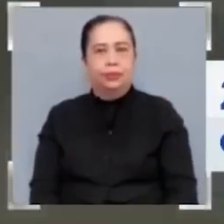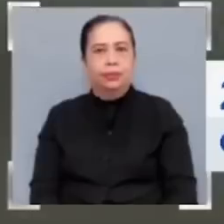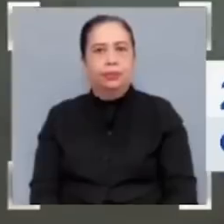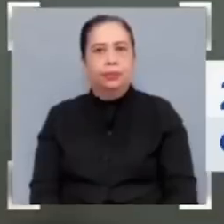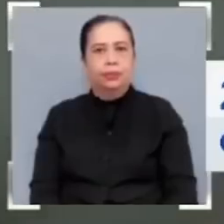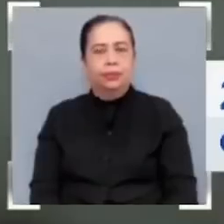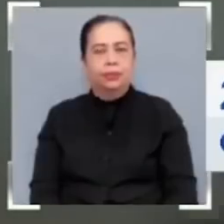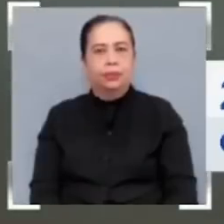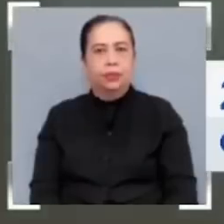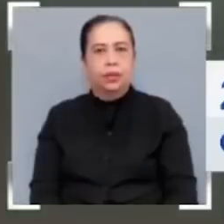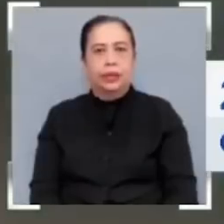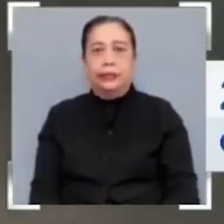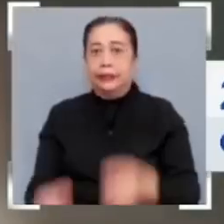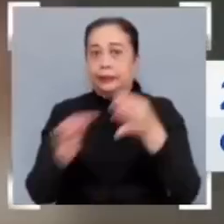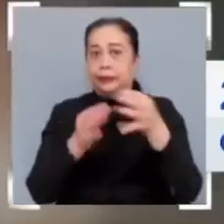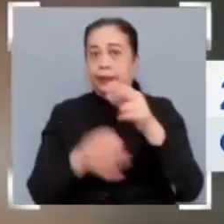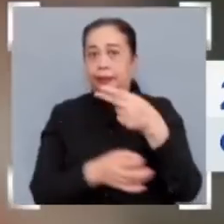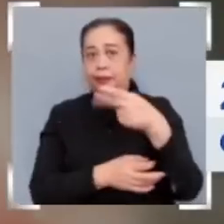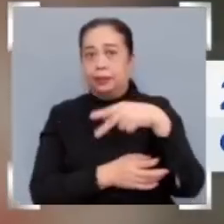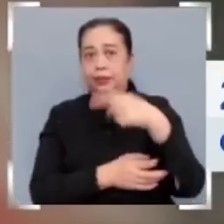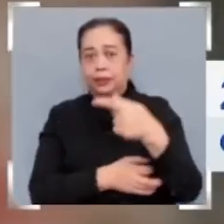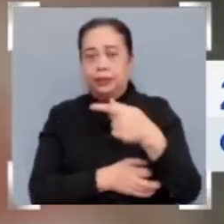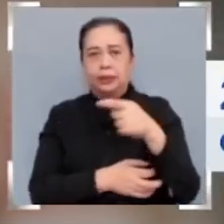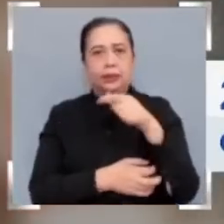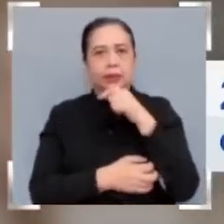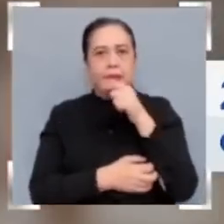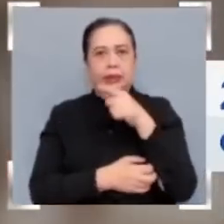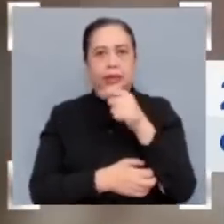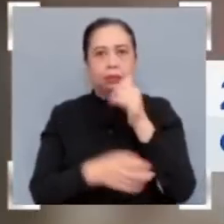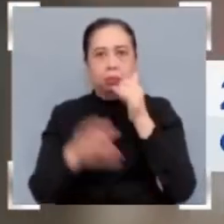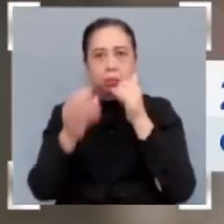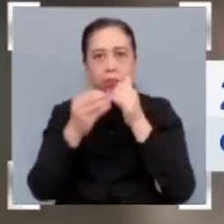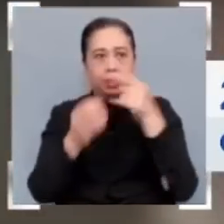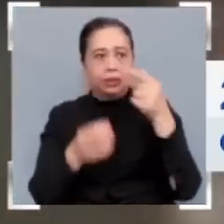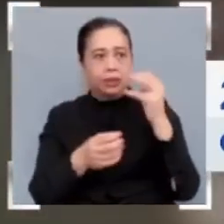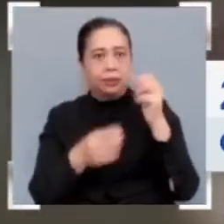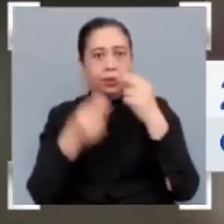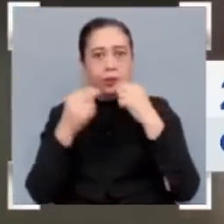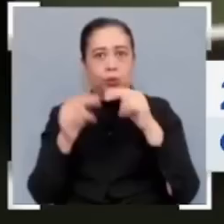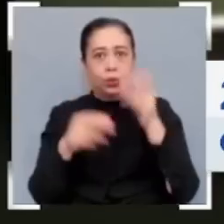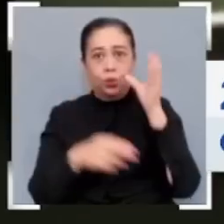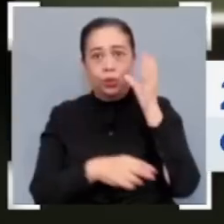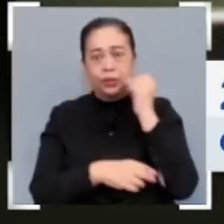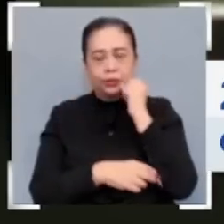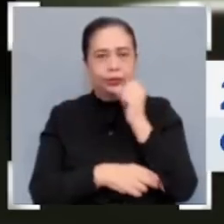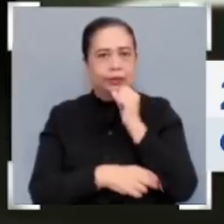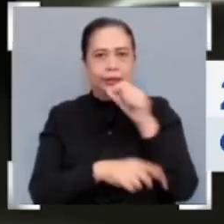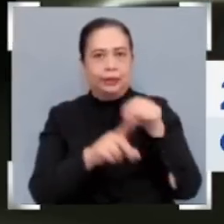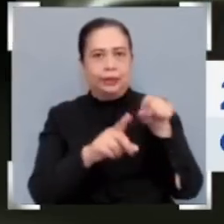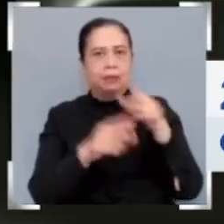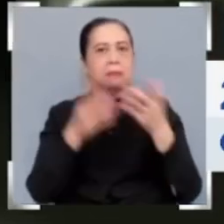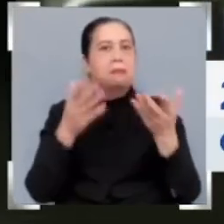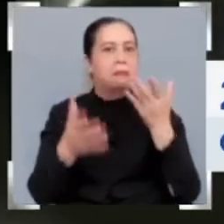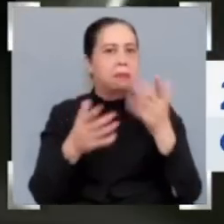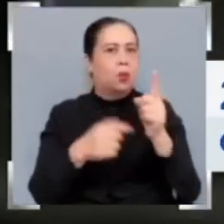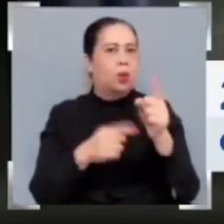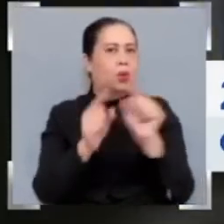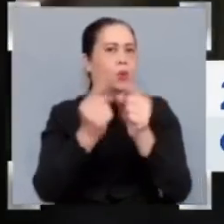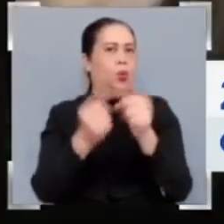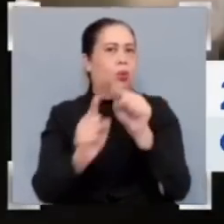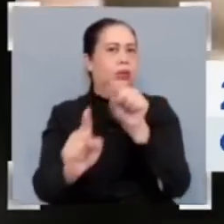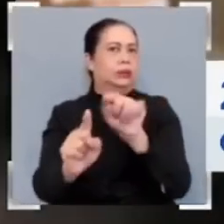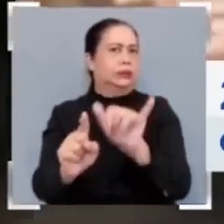Paglilinaw ng HPG, hindi sila ang nakunan sa video ng GMA News anchor na si Connie Season. Pero posibleng iisang grupo lang daw ang mga